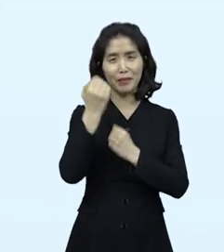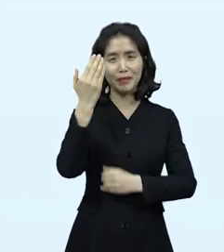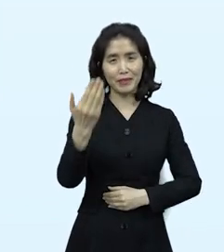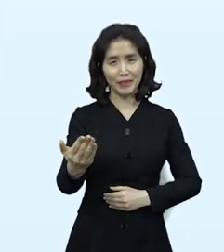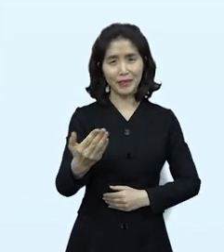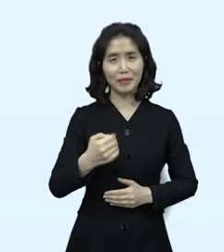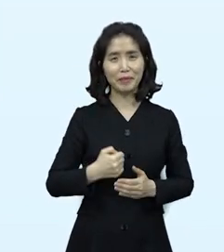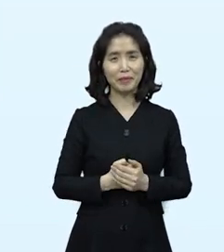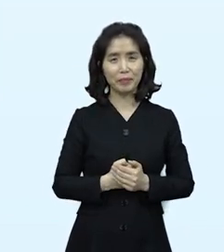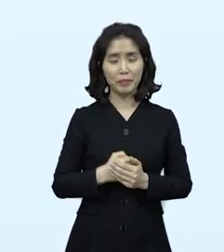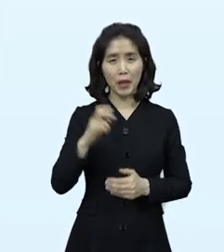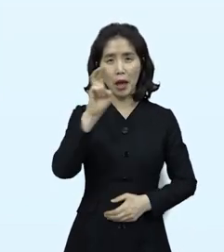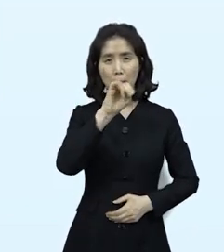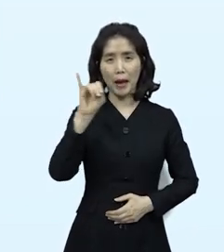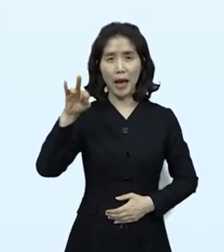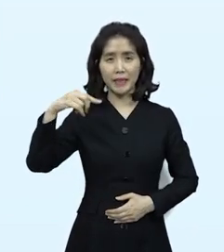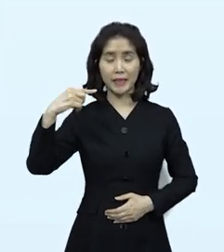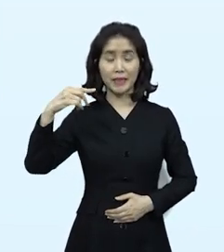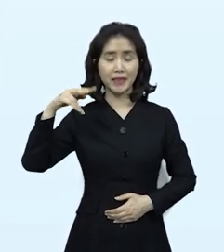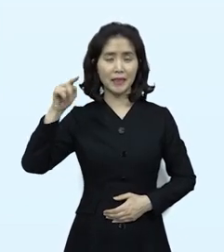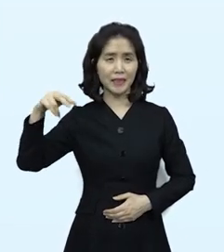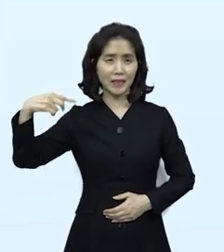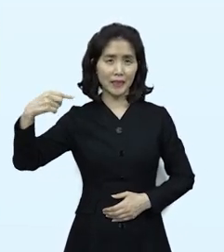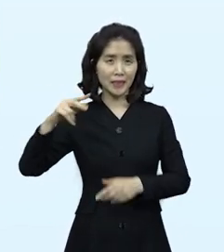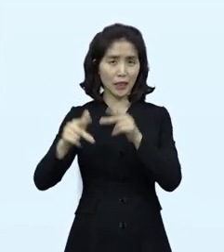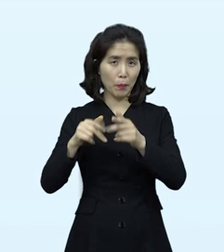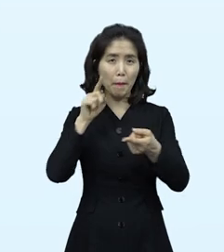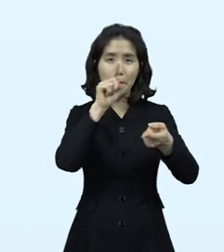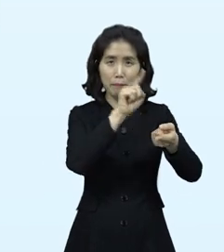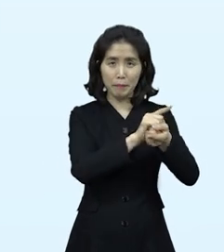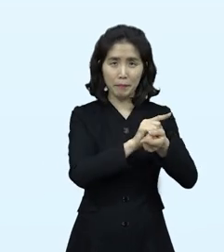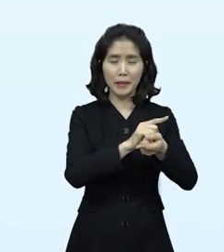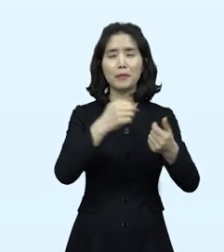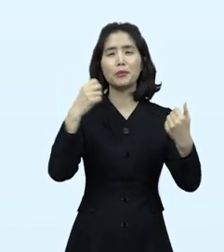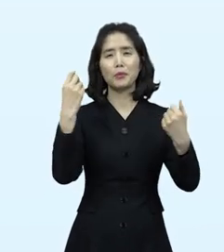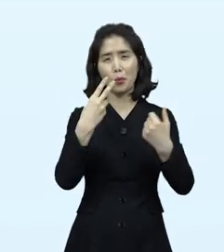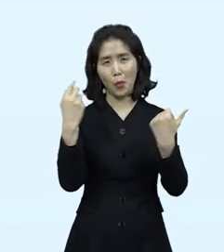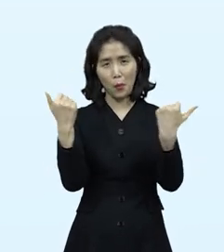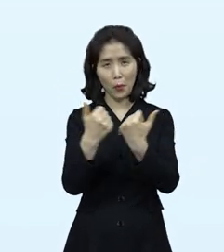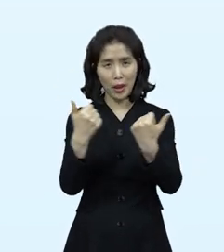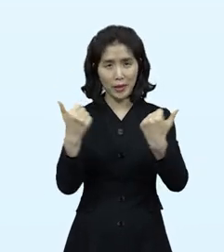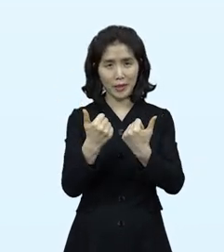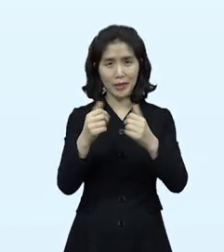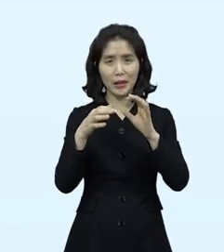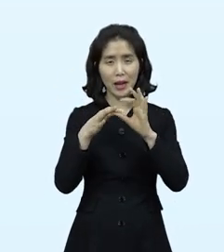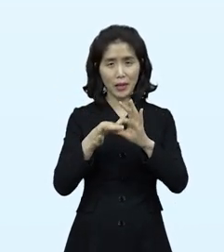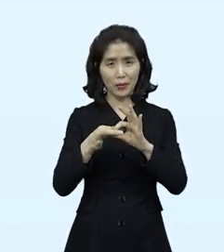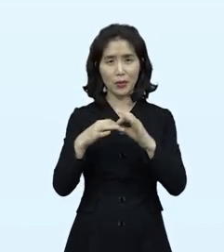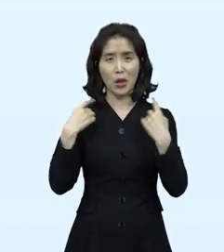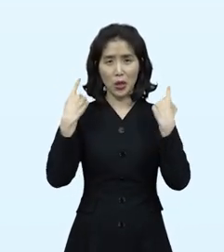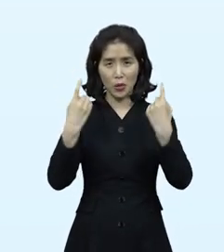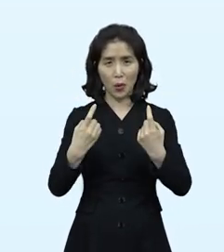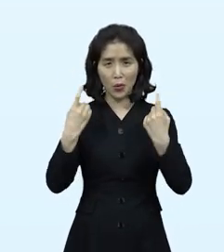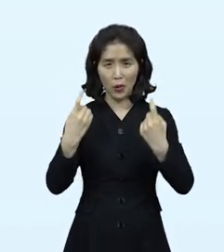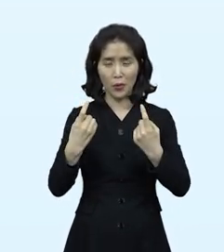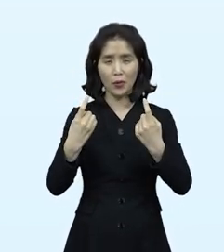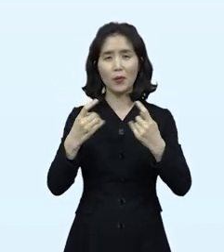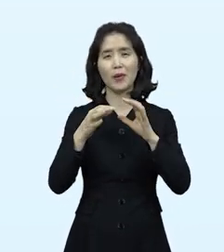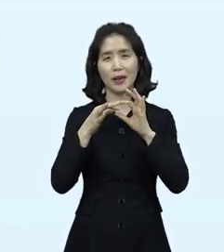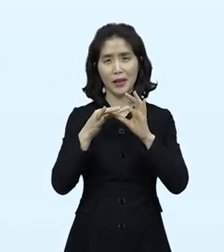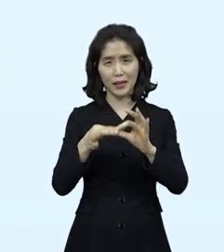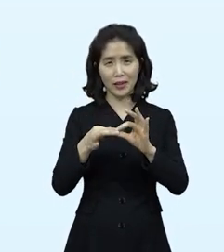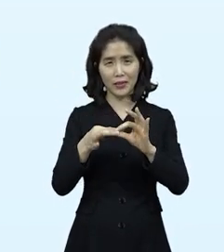마이스 산업이 뭘 말하는지 궁금하시죠? 제가 설명해 드릴게요. 마이스 산업이란 미팅,